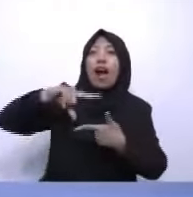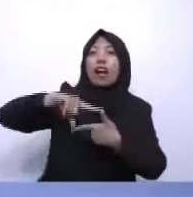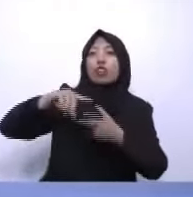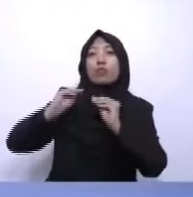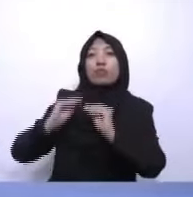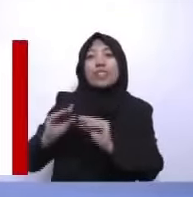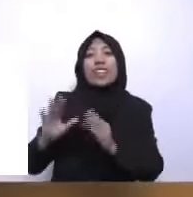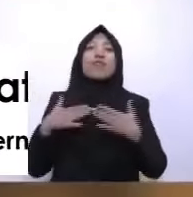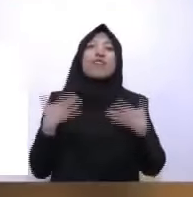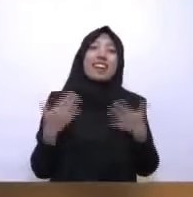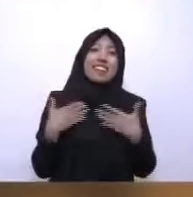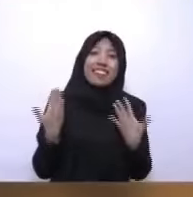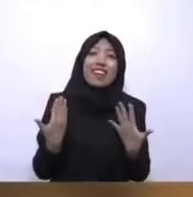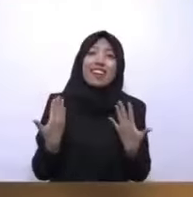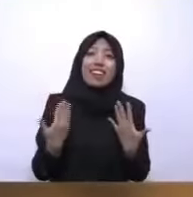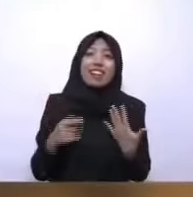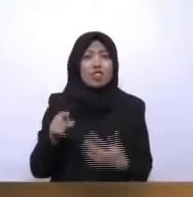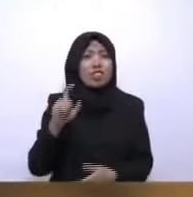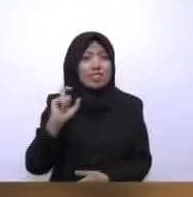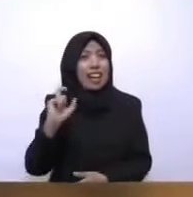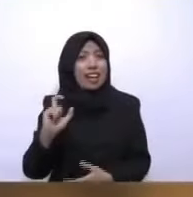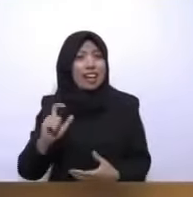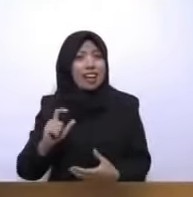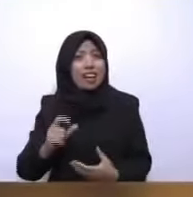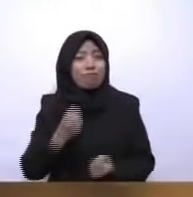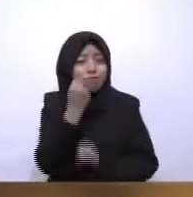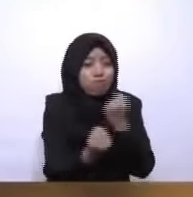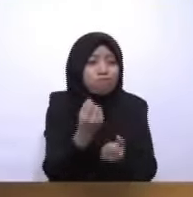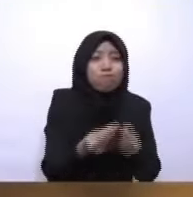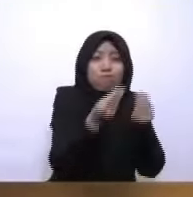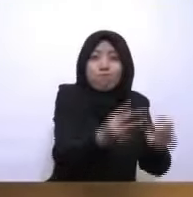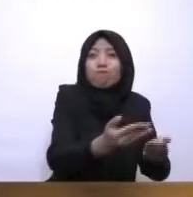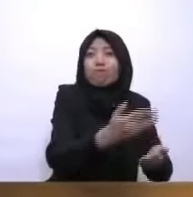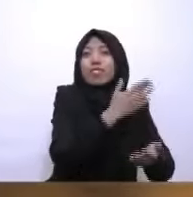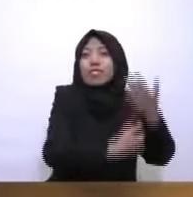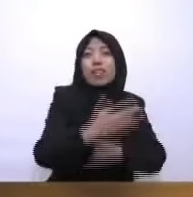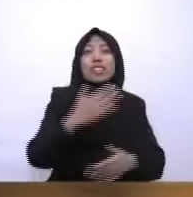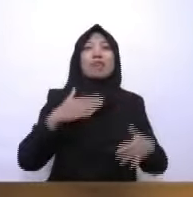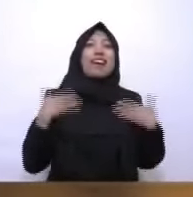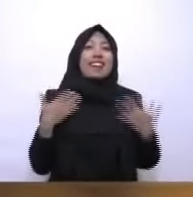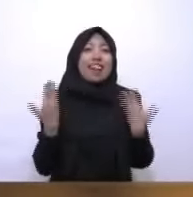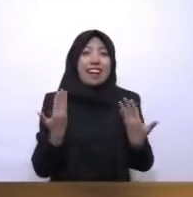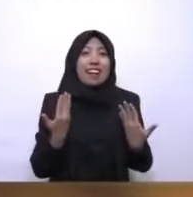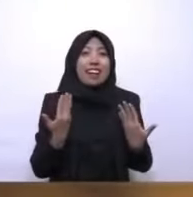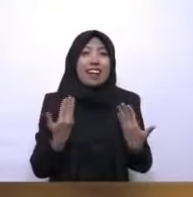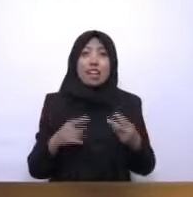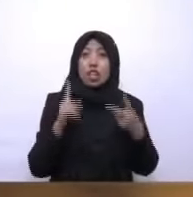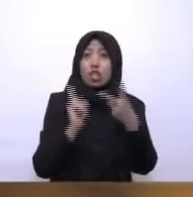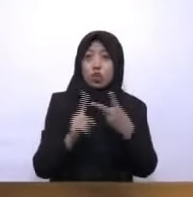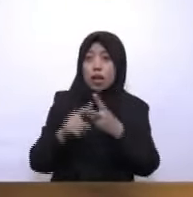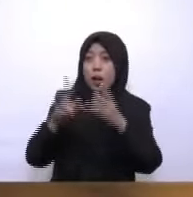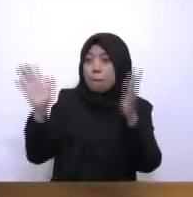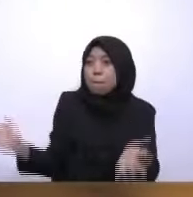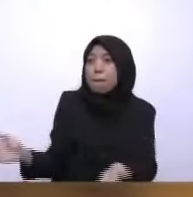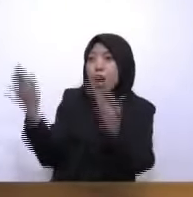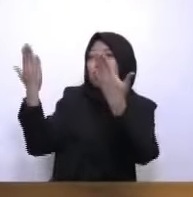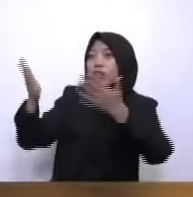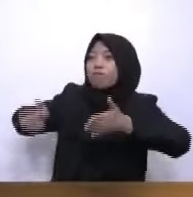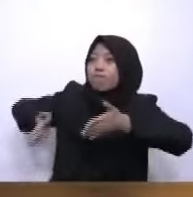pendidikan bahagia. Itu salah satu untuk membahagiakan penyandang disabilitas. Yang kedua adalah pembangunan unit sekolah